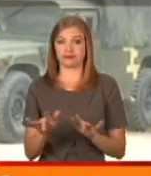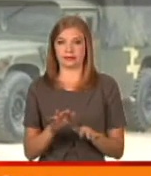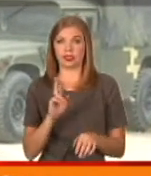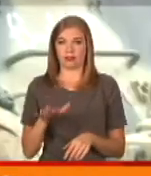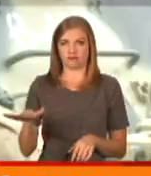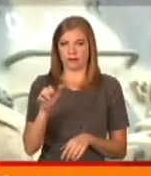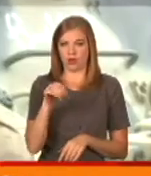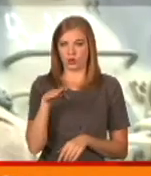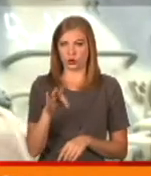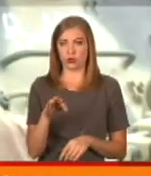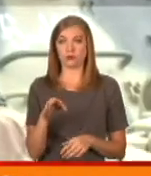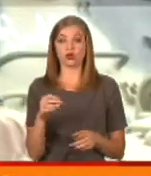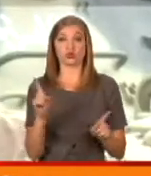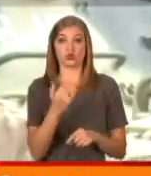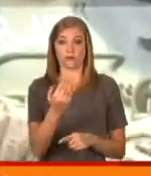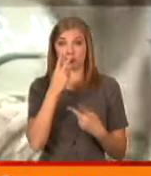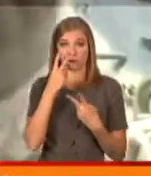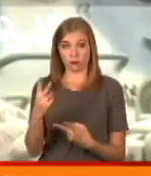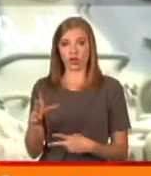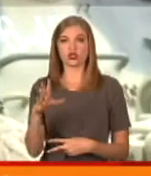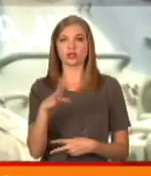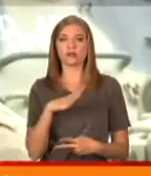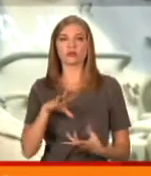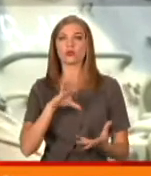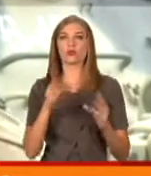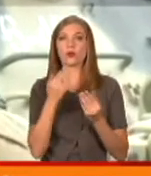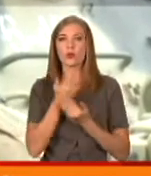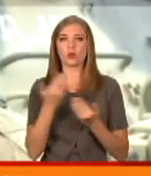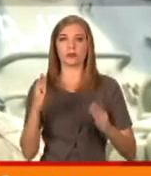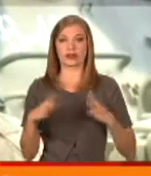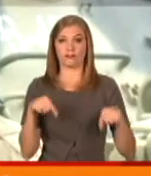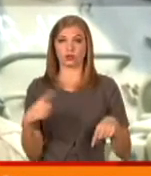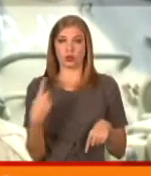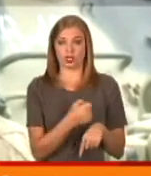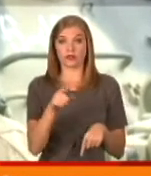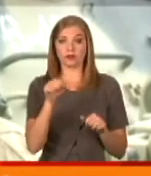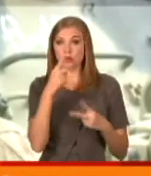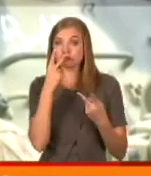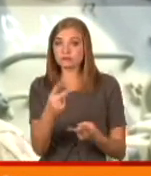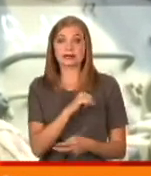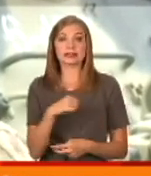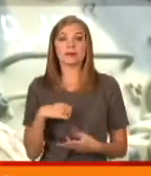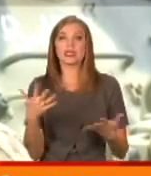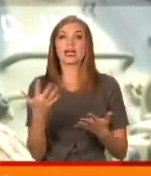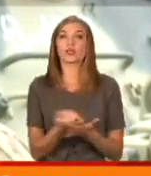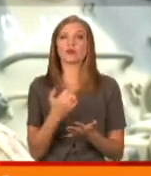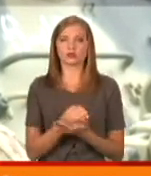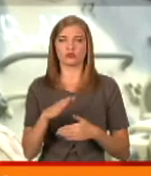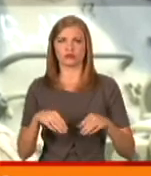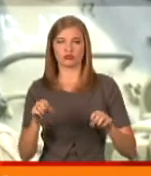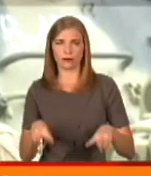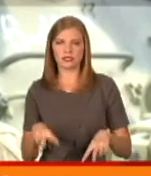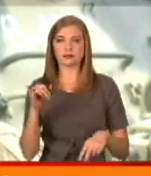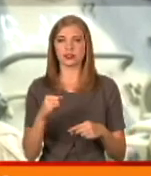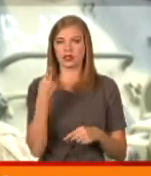і в зоні АТО. Власне, те, що ви побачили, було кульмінацією тренувань цього тижня. Ви могли пересвідчитися самі, яким успішним, професійним